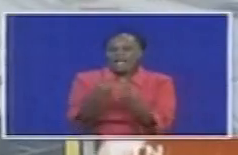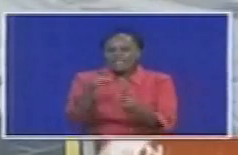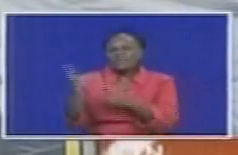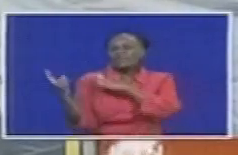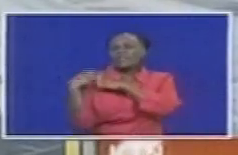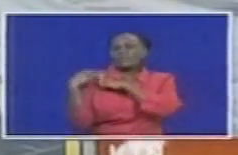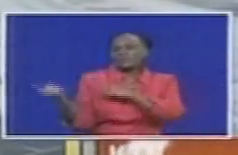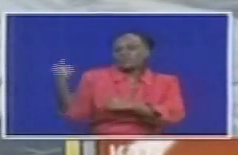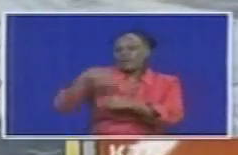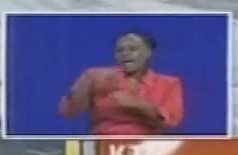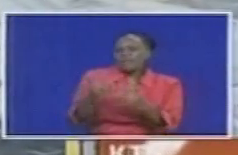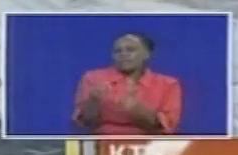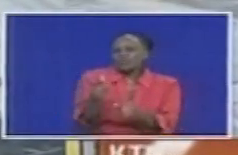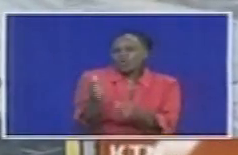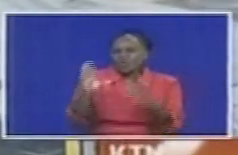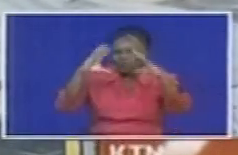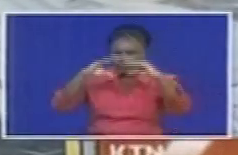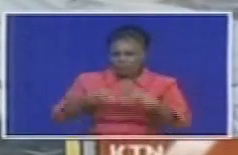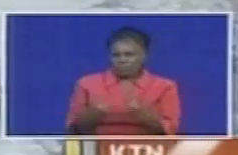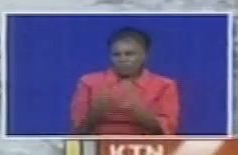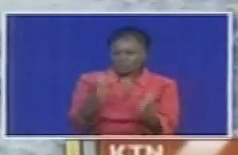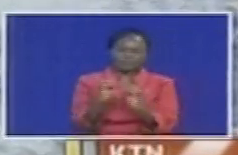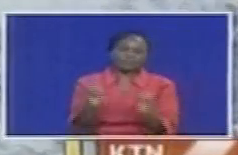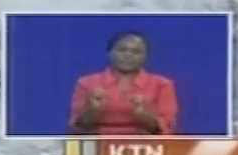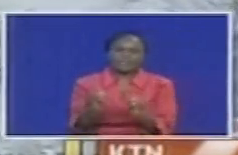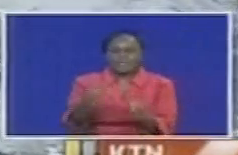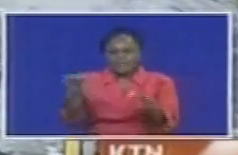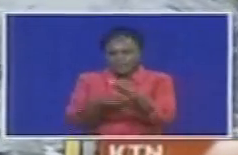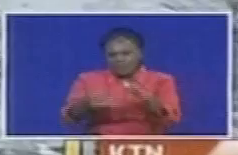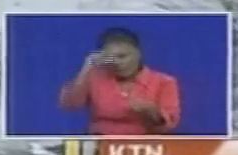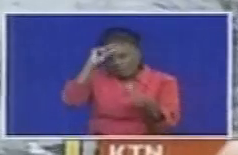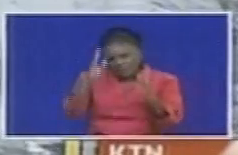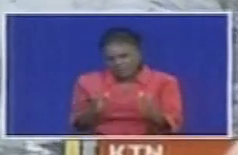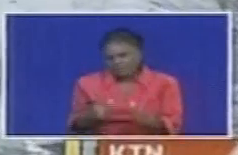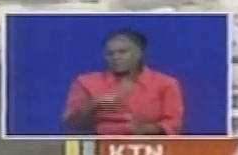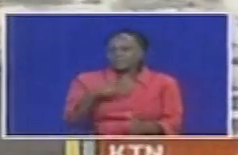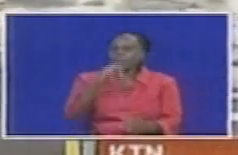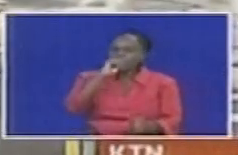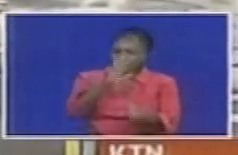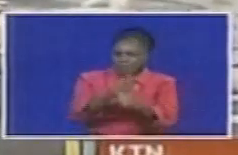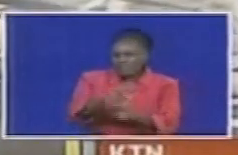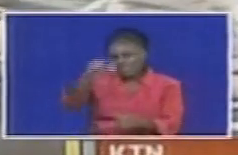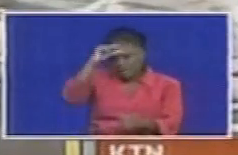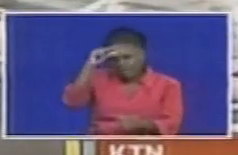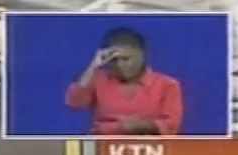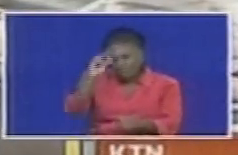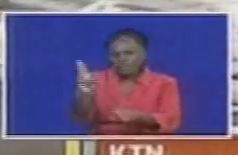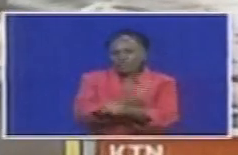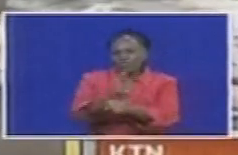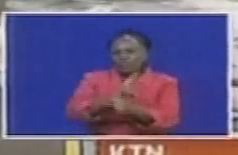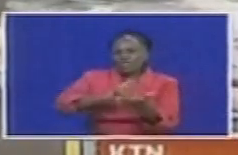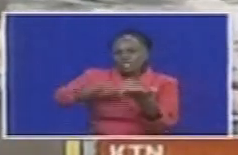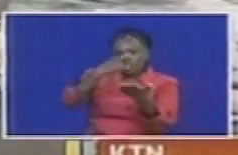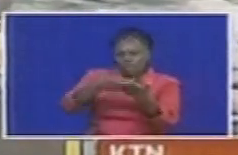haraka iwezekanavyo. Naibu wa gavana wa Mombasa Hazel Katana alizuru soko hilo na kuahidi kuwa serikali itatumia rasilimali